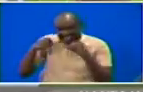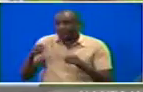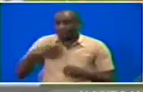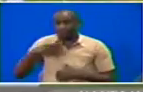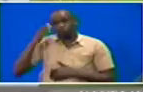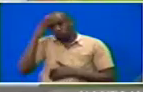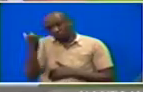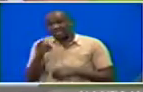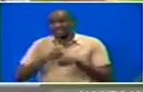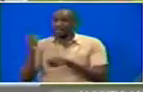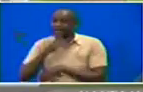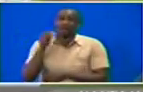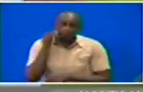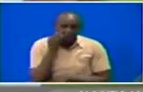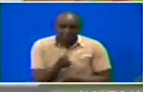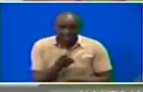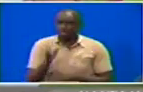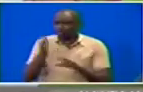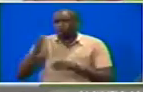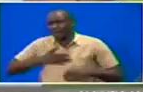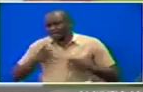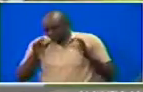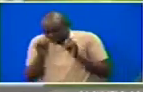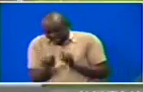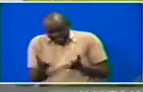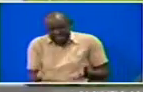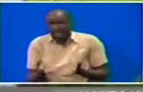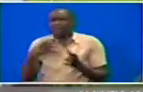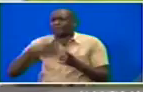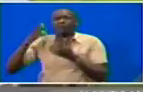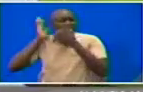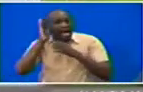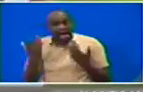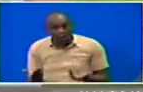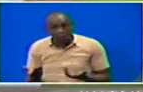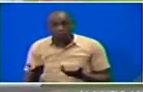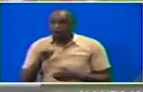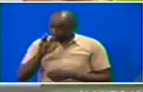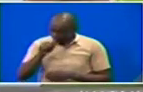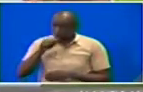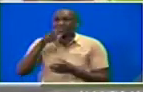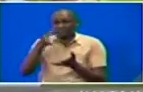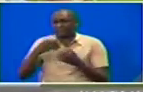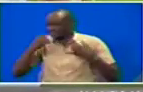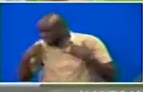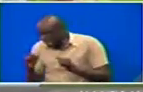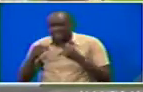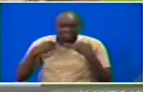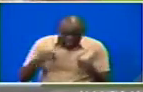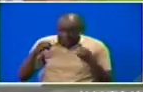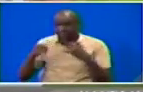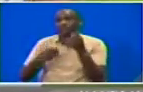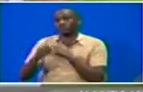kwa sababu ukirudi nyumbani unaona ai, nyimbo zangu nimekaa nazo zitafikiaje watu? So katika ile hali ya kungangana kufikia